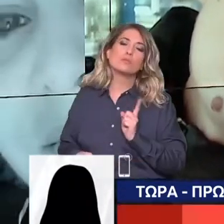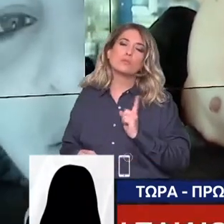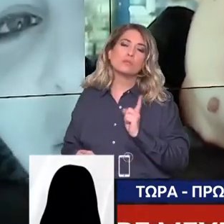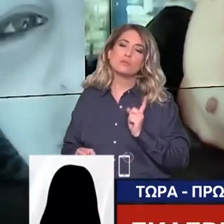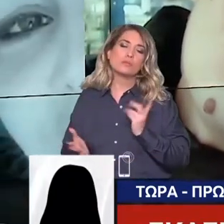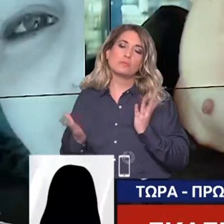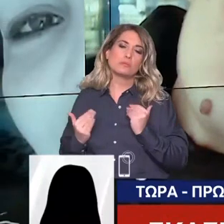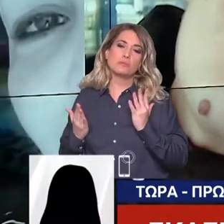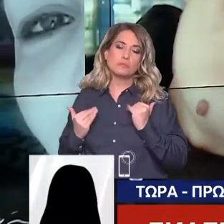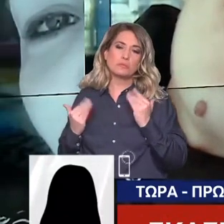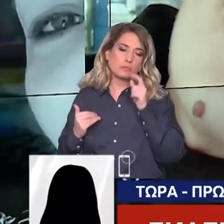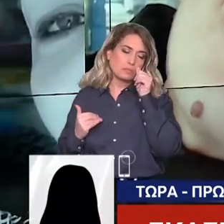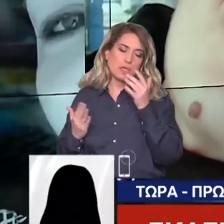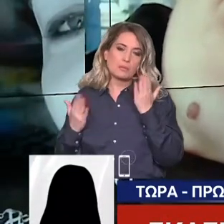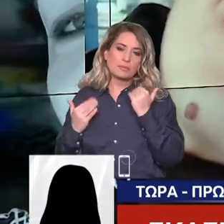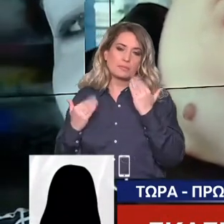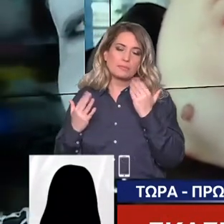Όχι.